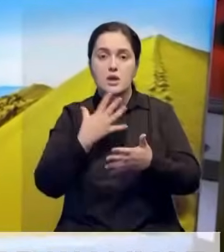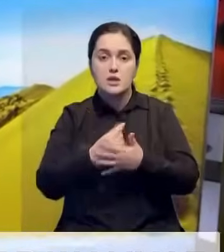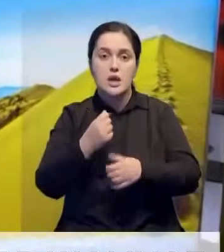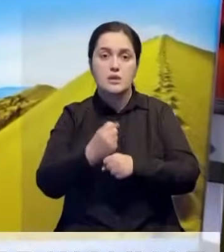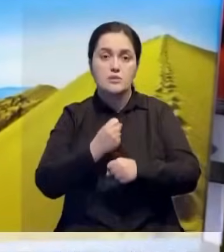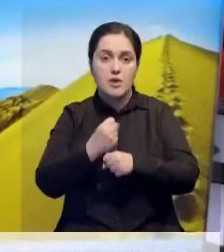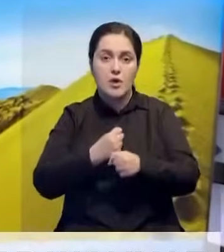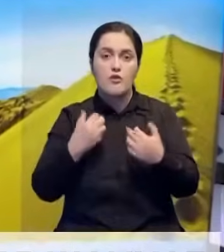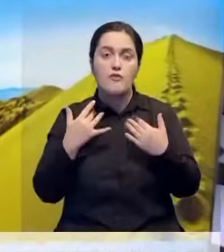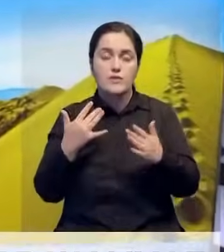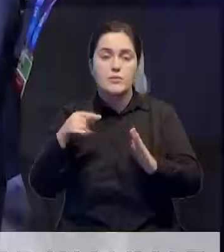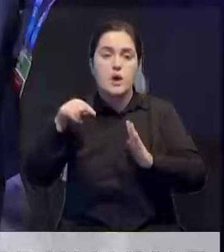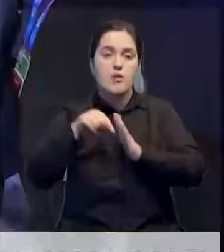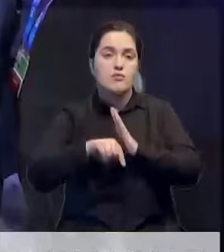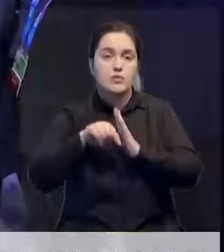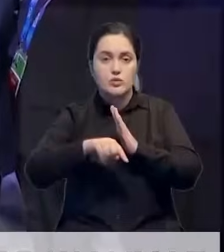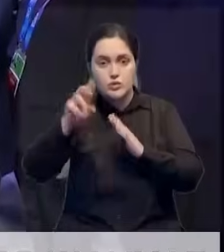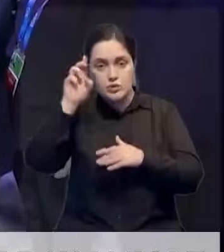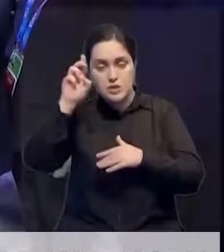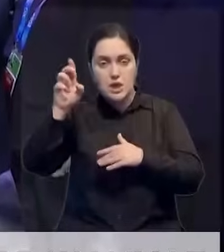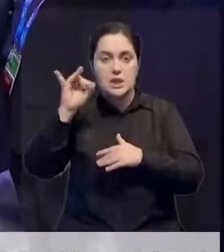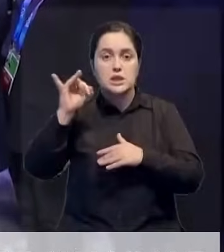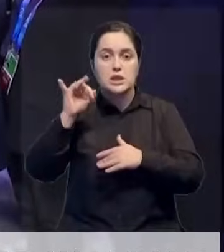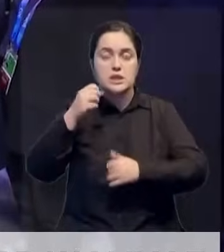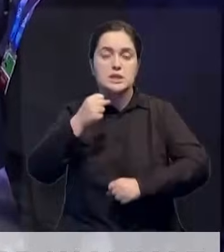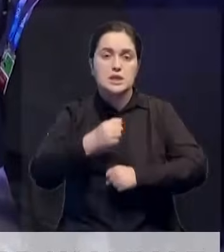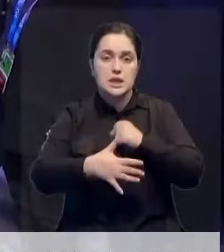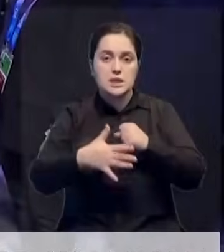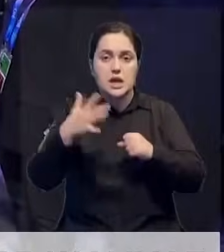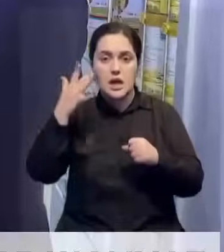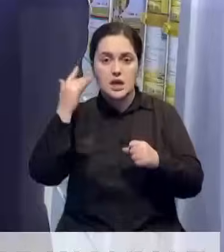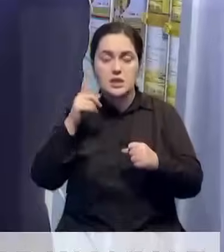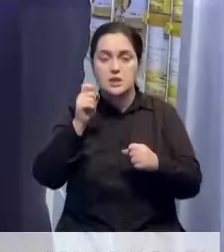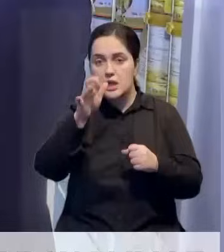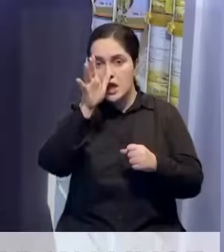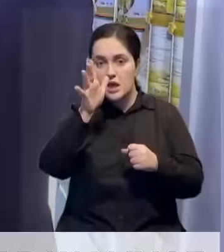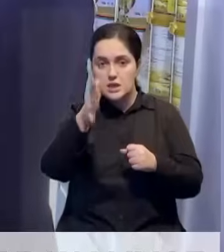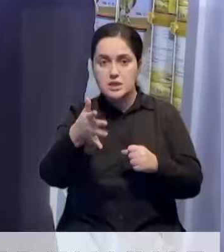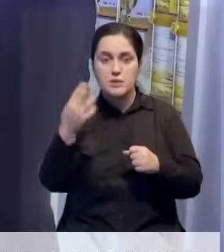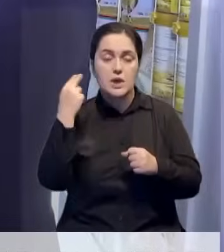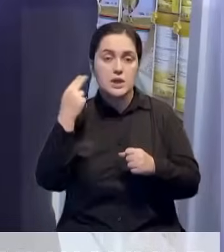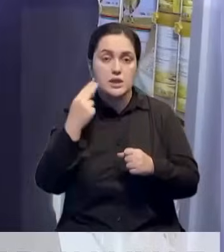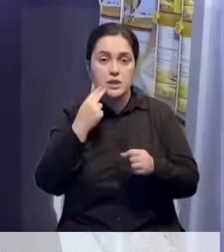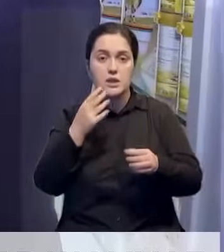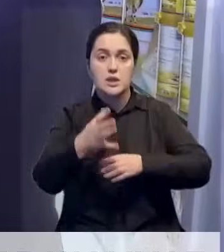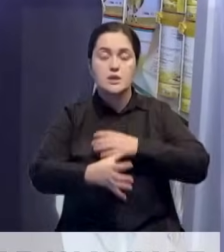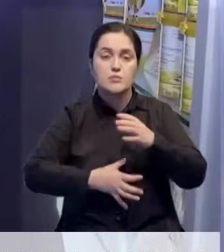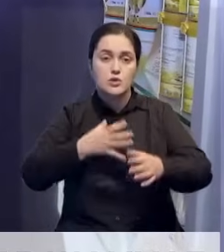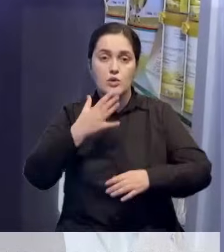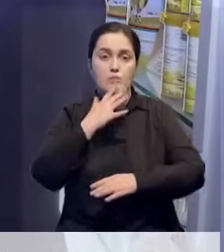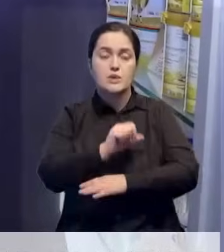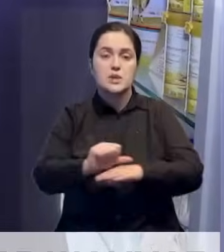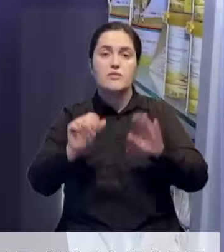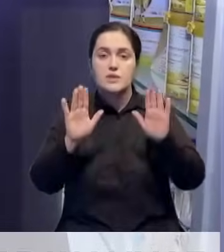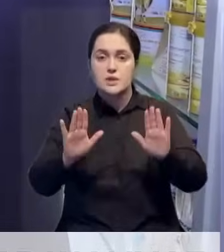продукция отечественного производства востребована не только внутри государства, но и в странах Центральной Азии. Отмечу, за последние 5 лет в китайской